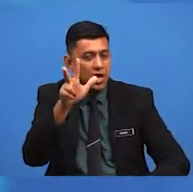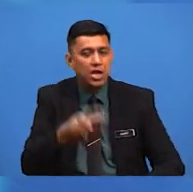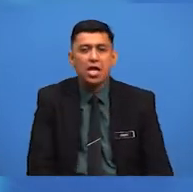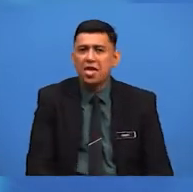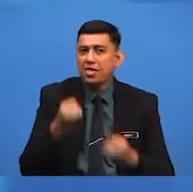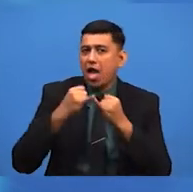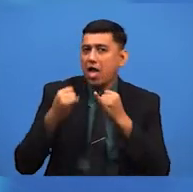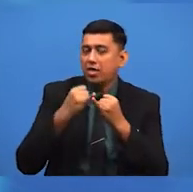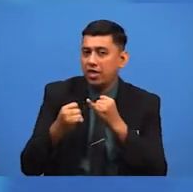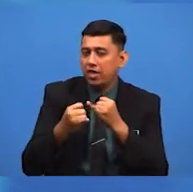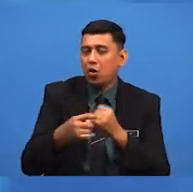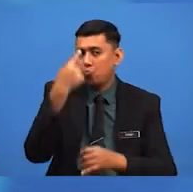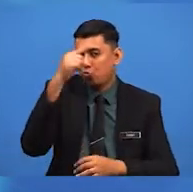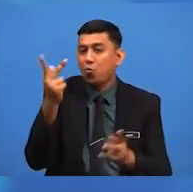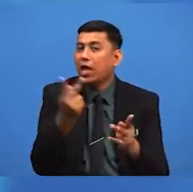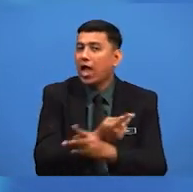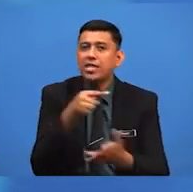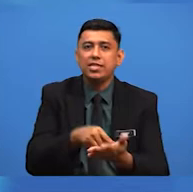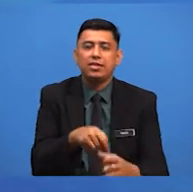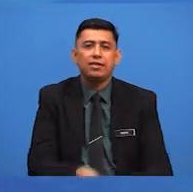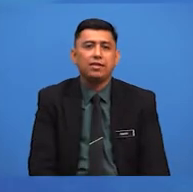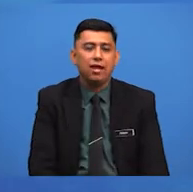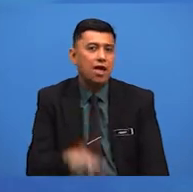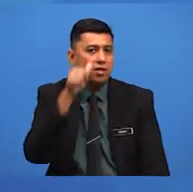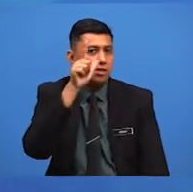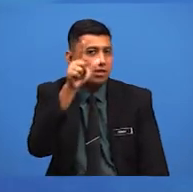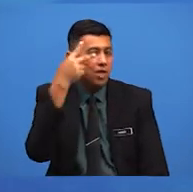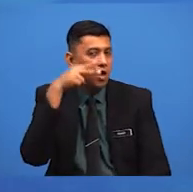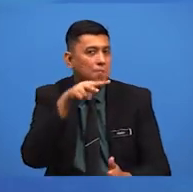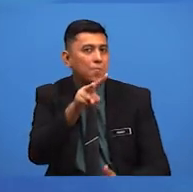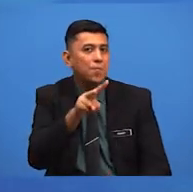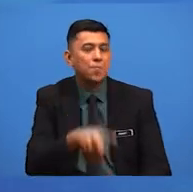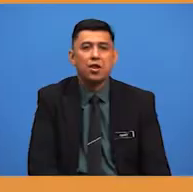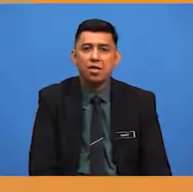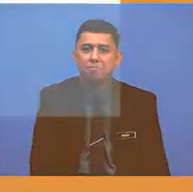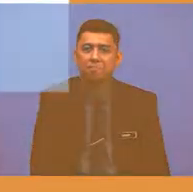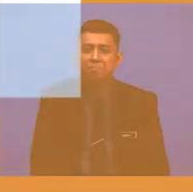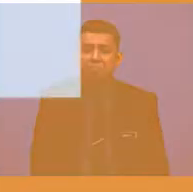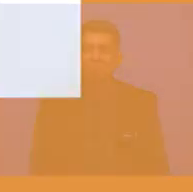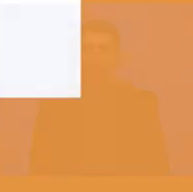merupakan uji minda terakhir untuk kali ini. Lihat paparan slide yang diberi.